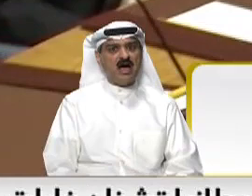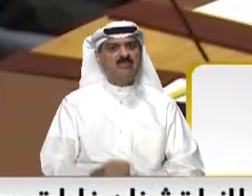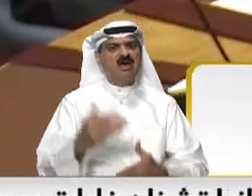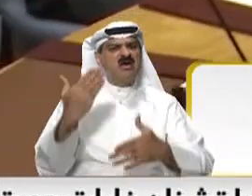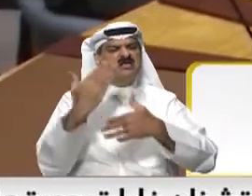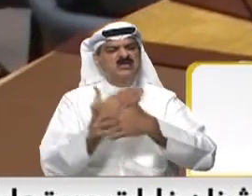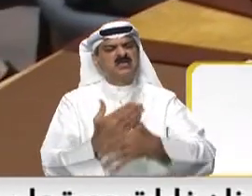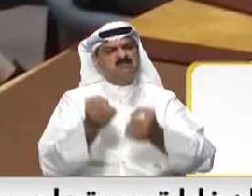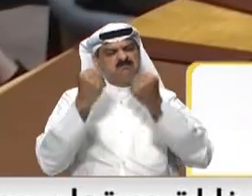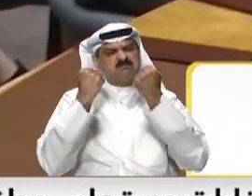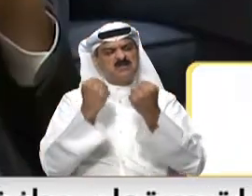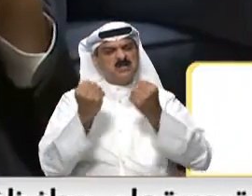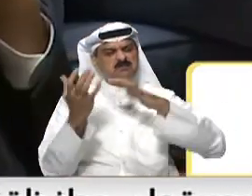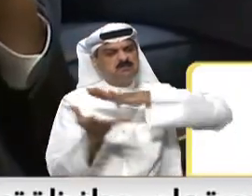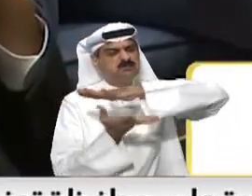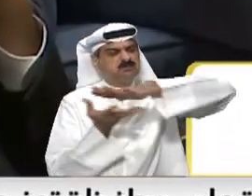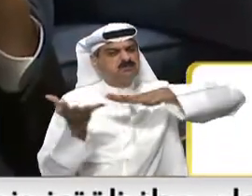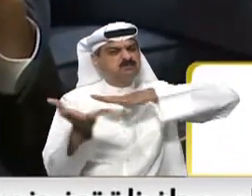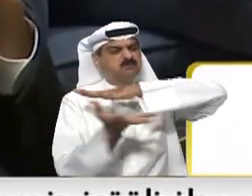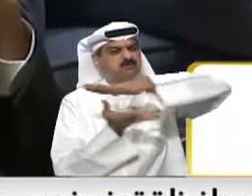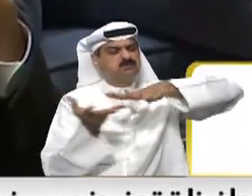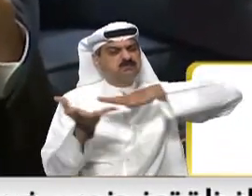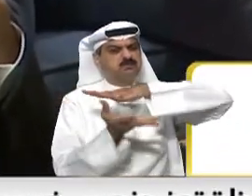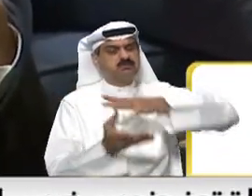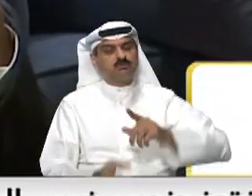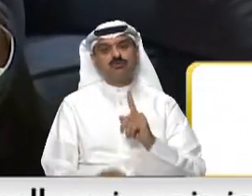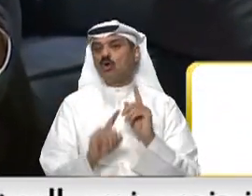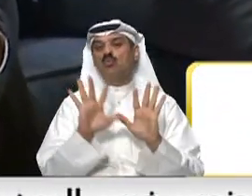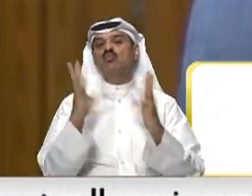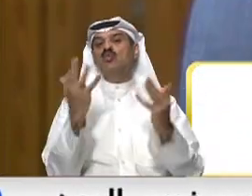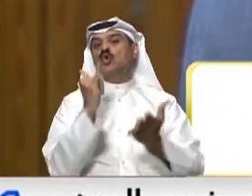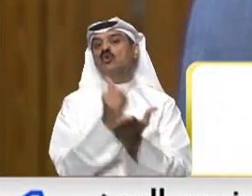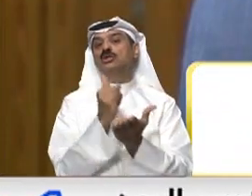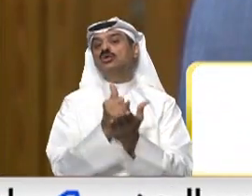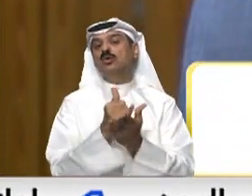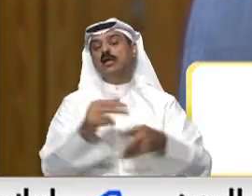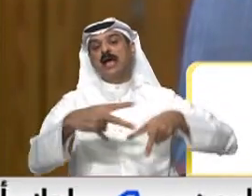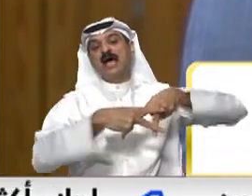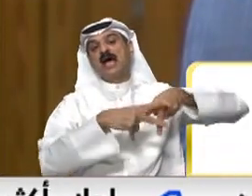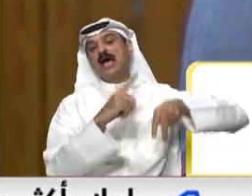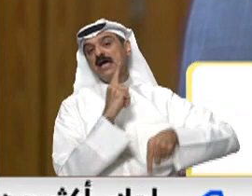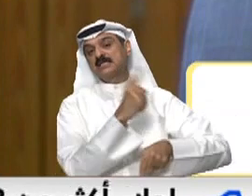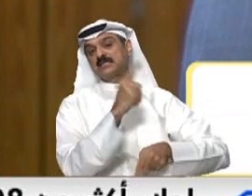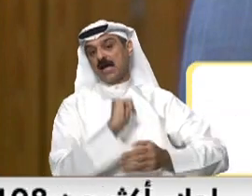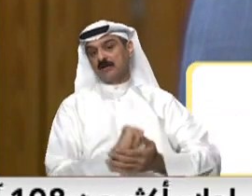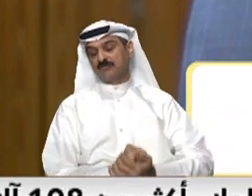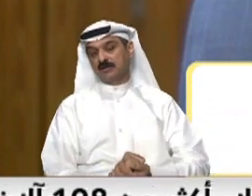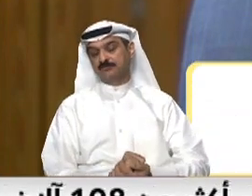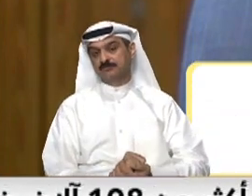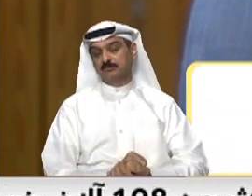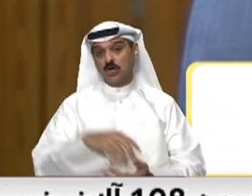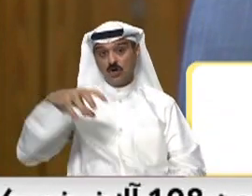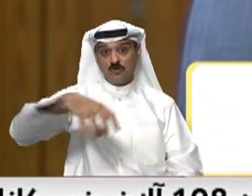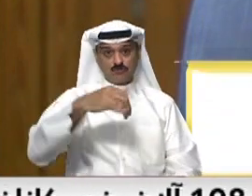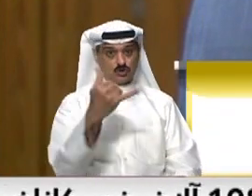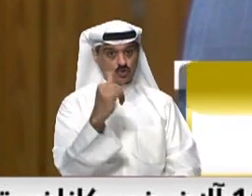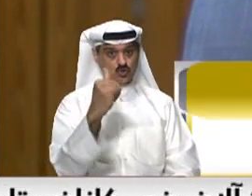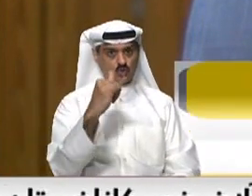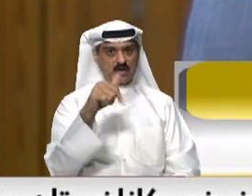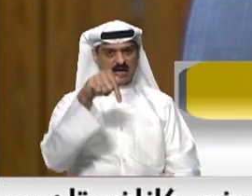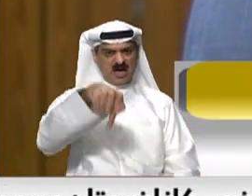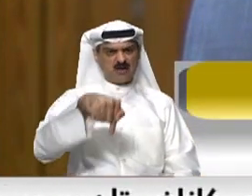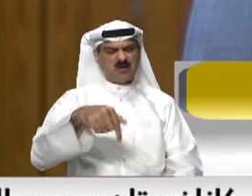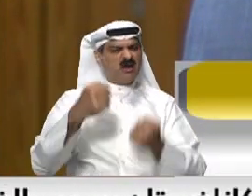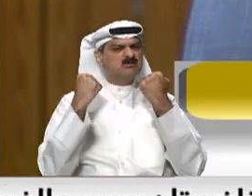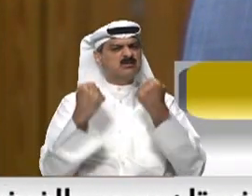الجذريه للازمات في الشرق الاوسط وهو الاحتلال الاسرائيلي ان الشرق الاوسط يمر بظرف دقيق